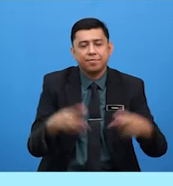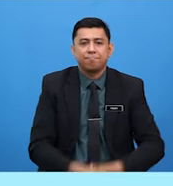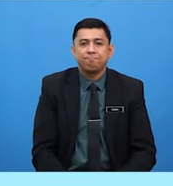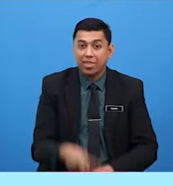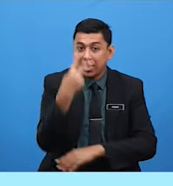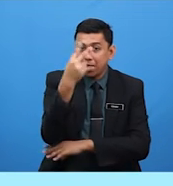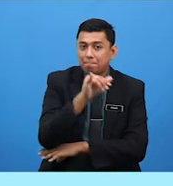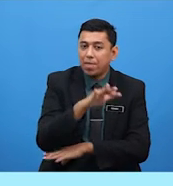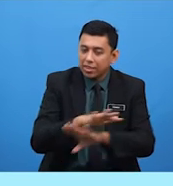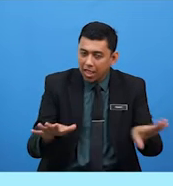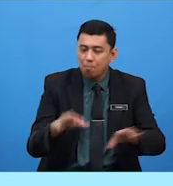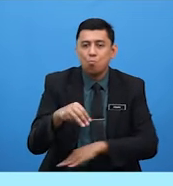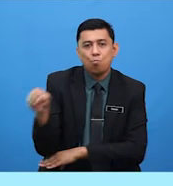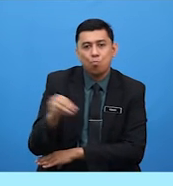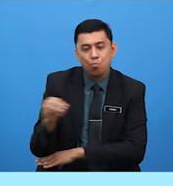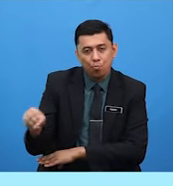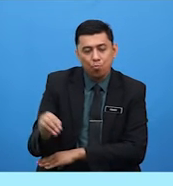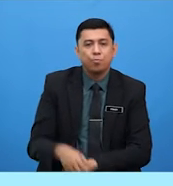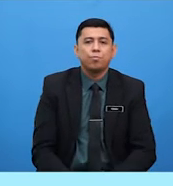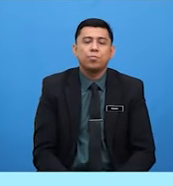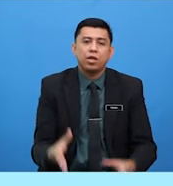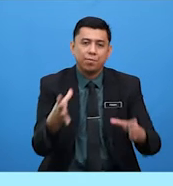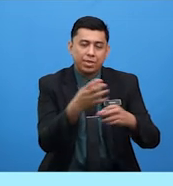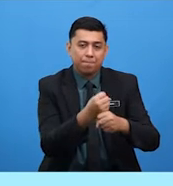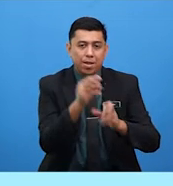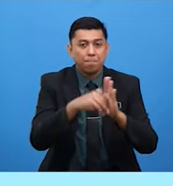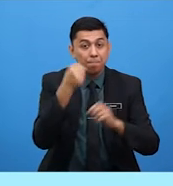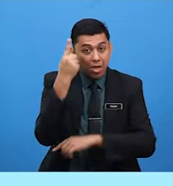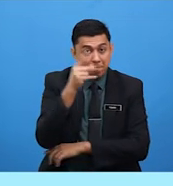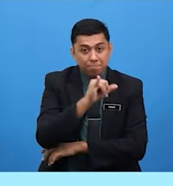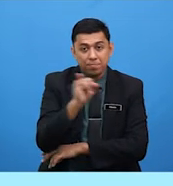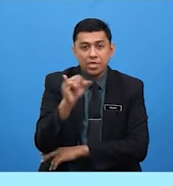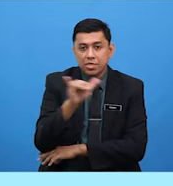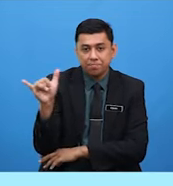Dapat tak murid-murid? Diharapkan murid-murid dapat memahaminya.